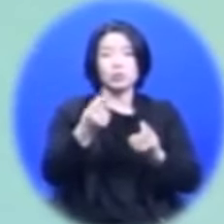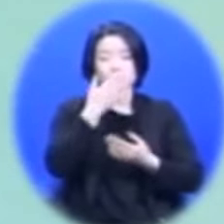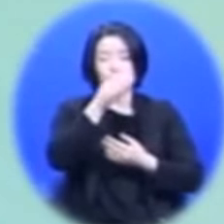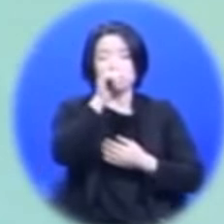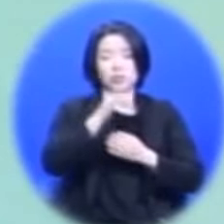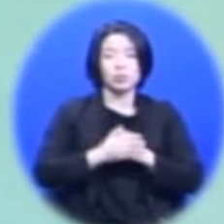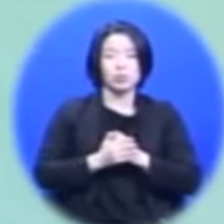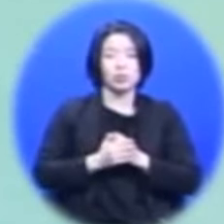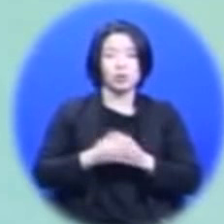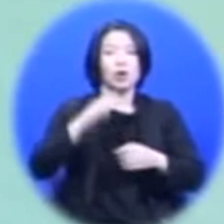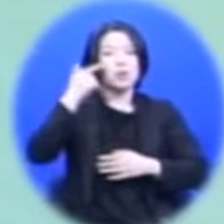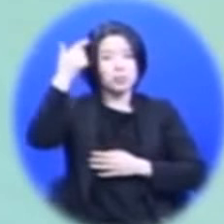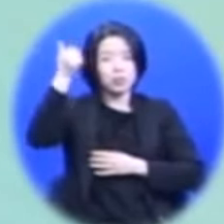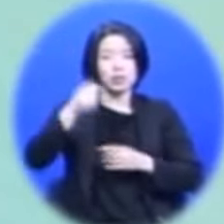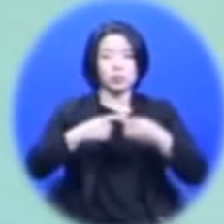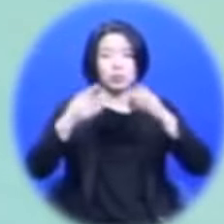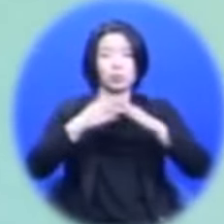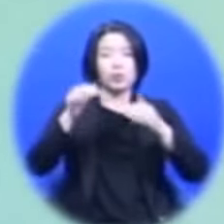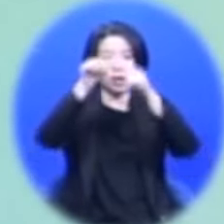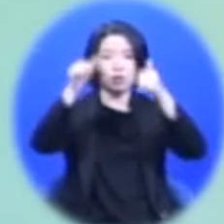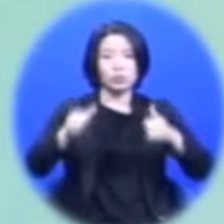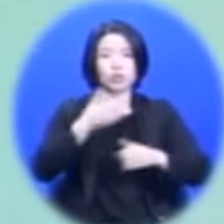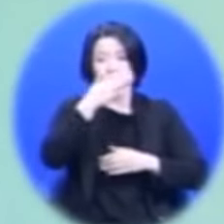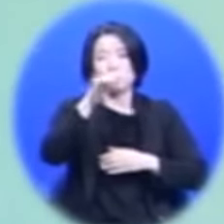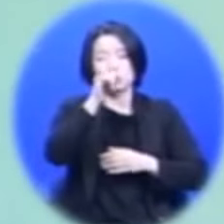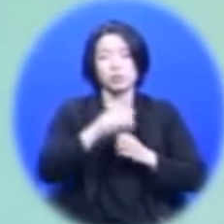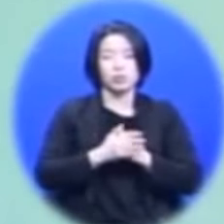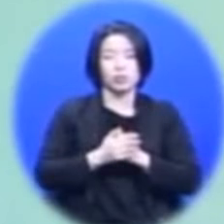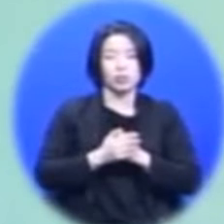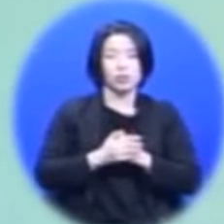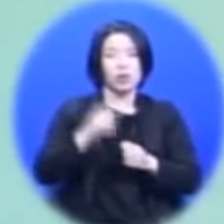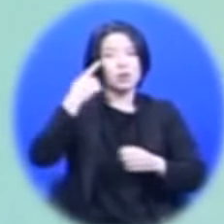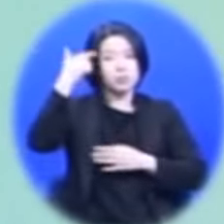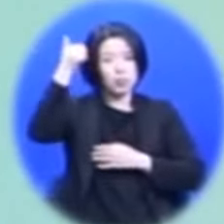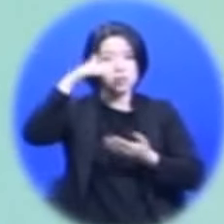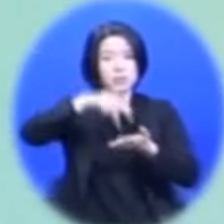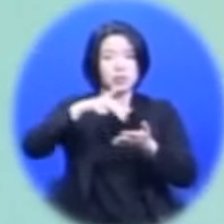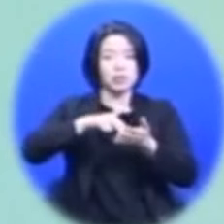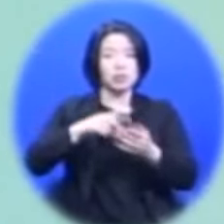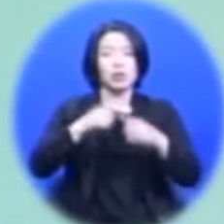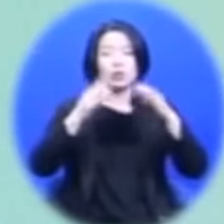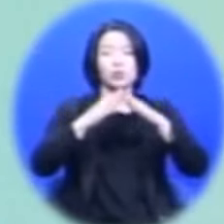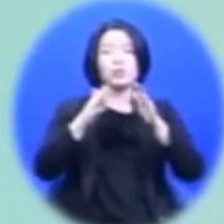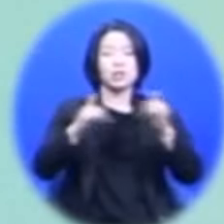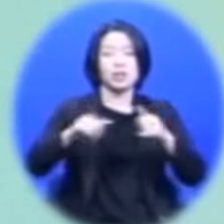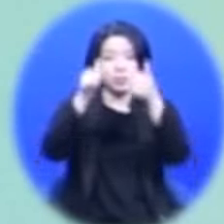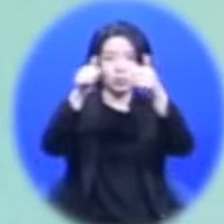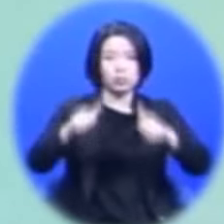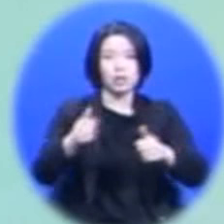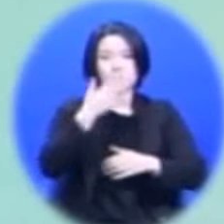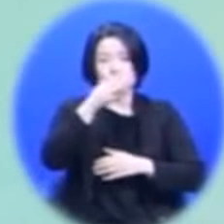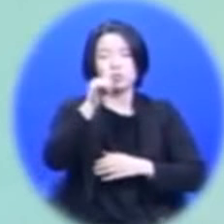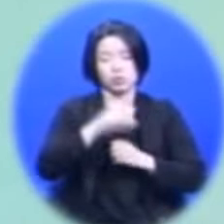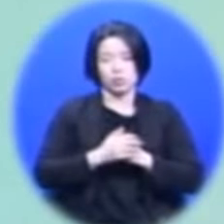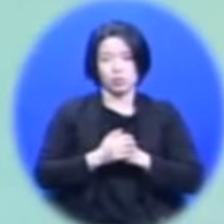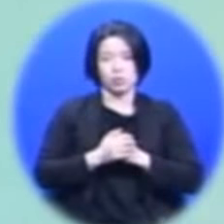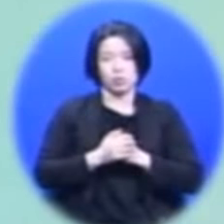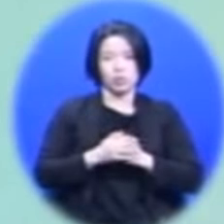목사도 교회가 우상일 수 있다니까. 목사에게 교인이 우상일 수 있다니까요. 교인도